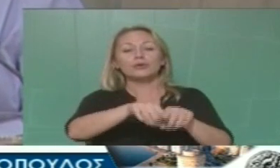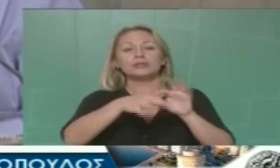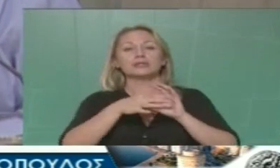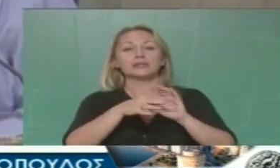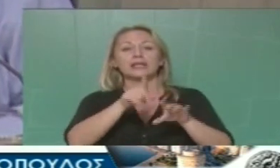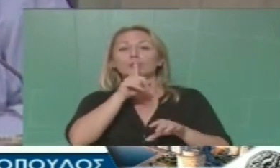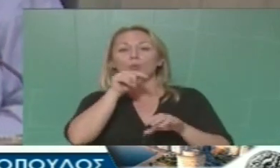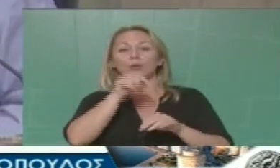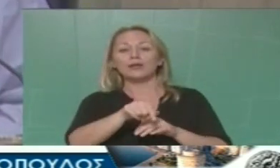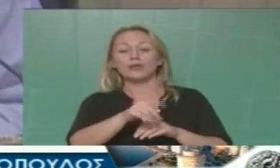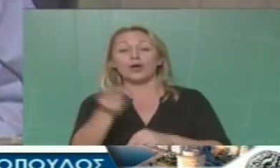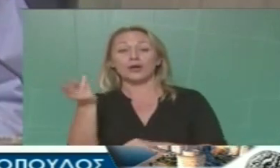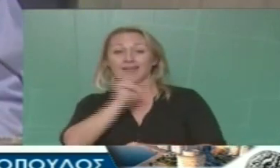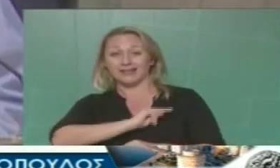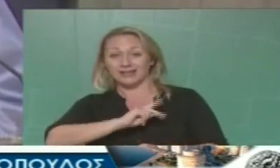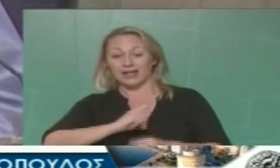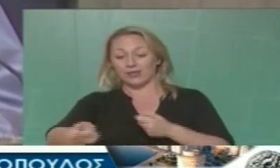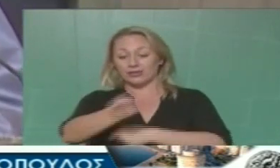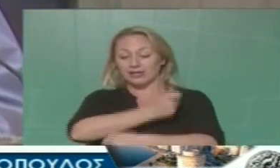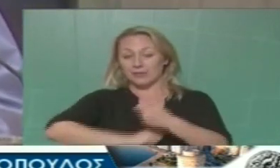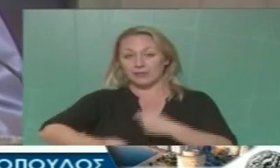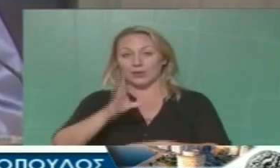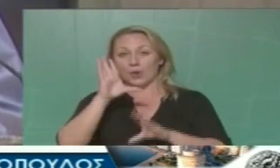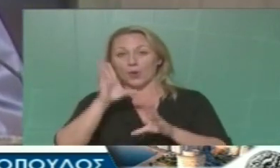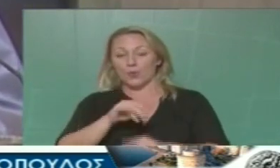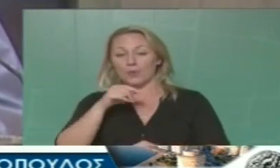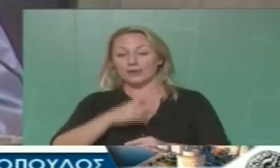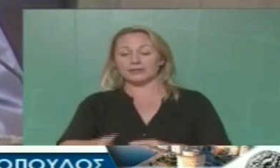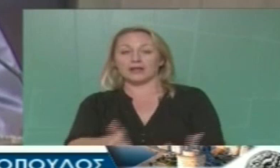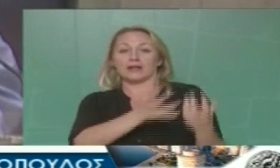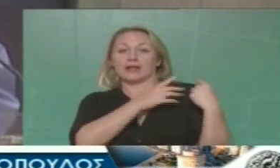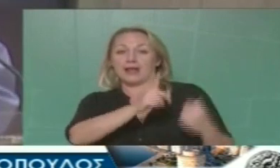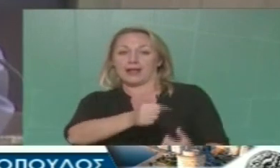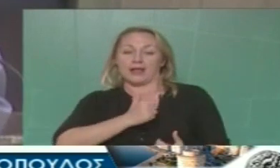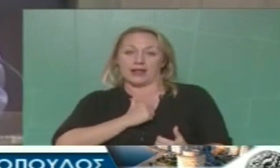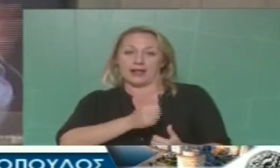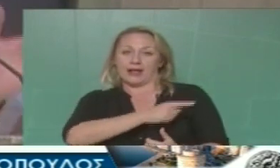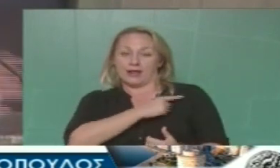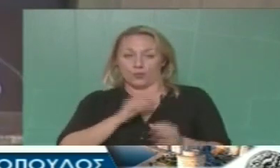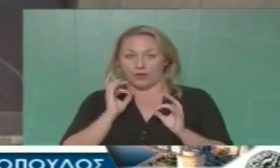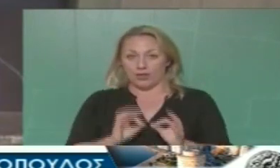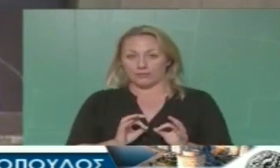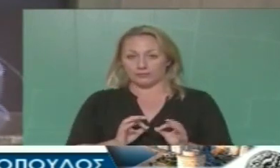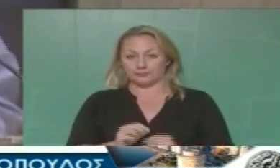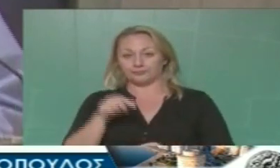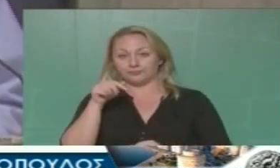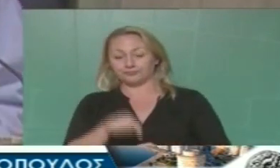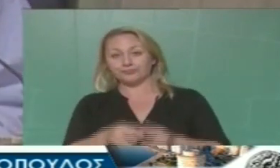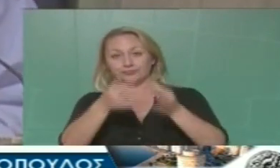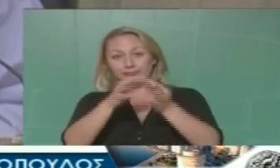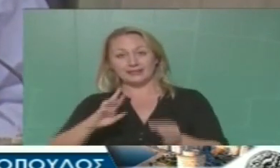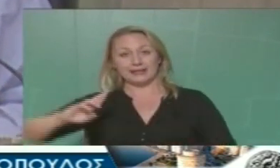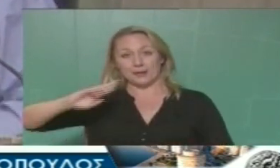άλλο. Το κέρδος και η επιχειρηματικότητα των εργολάβων. Η πλευρά αυτή, αυτής της λύσης που είπε ο